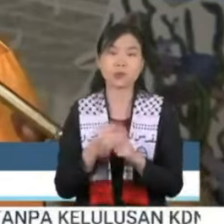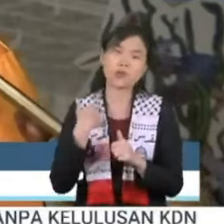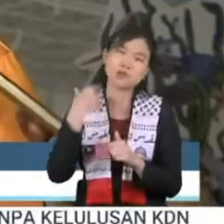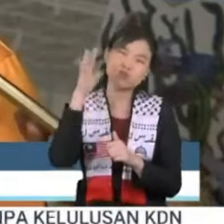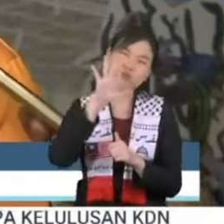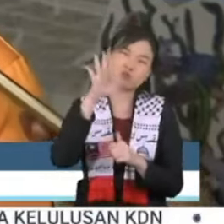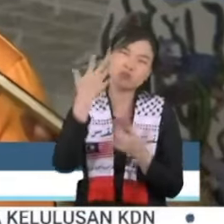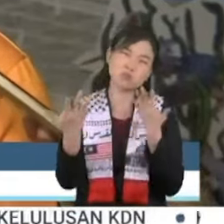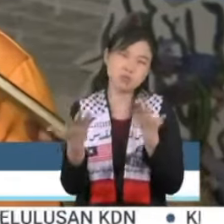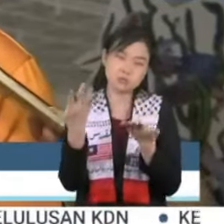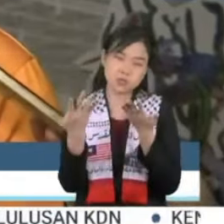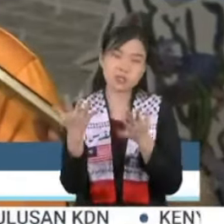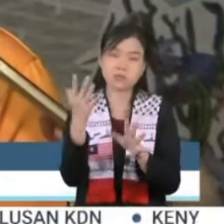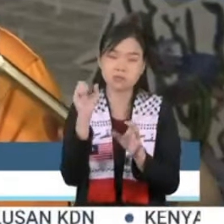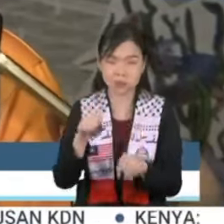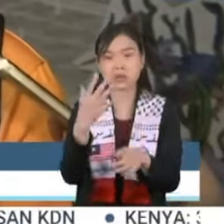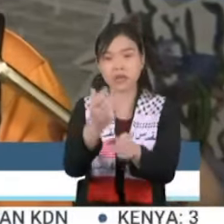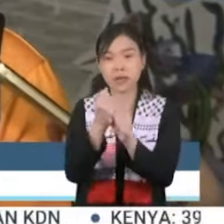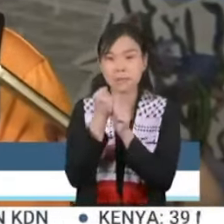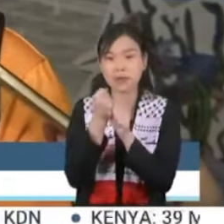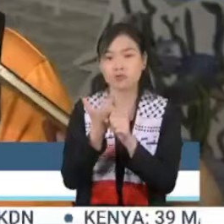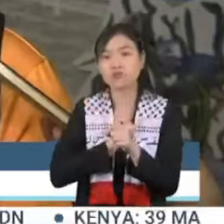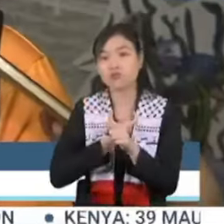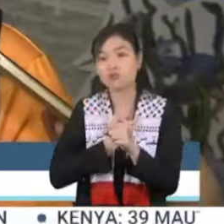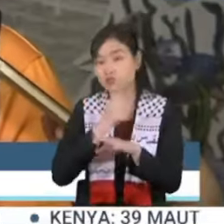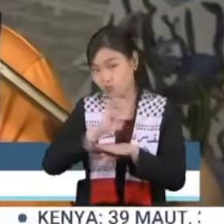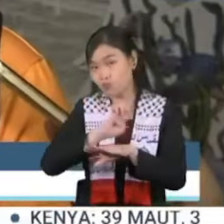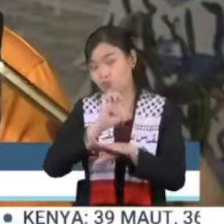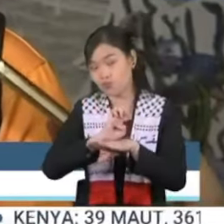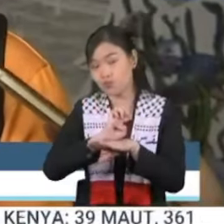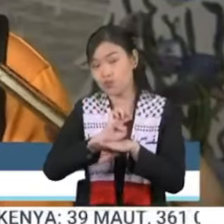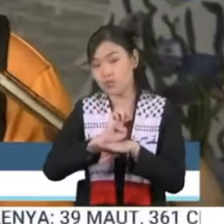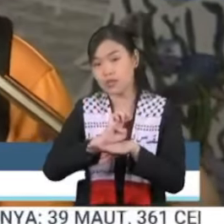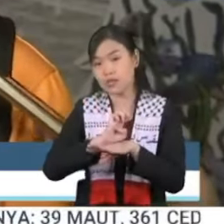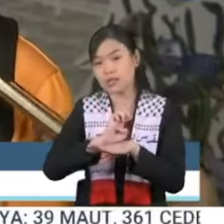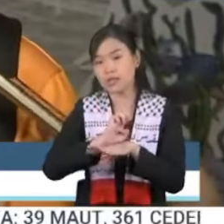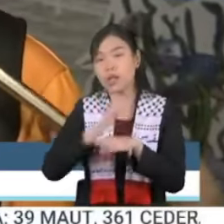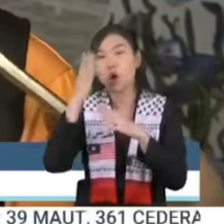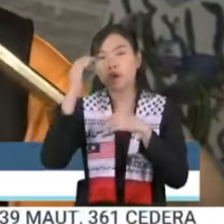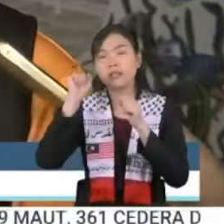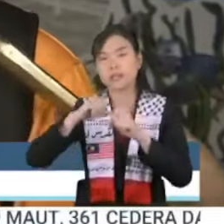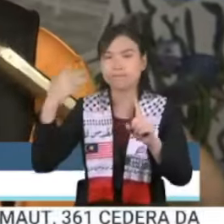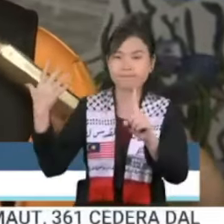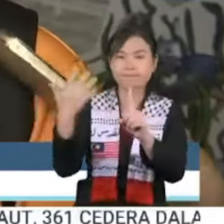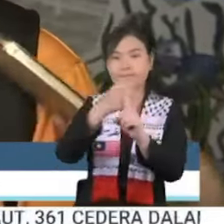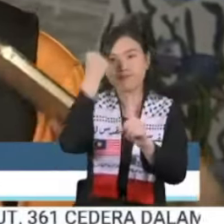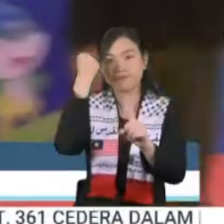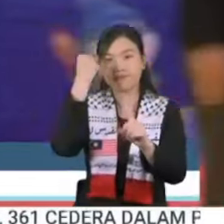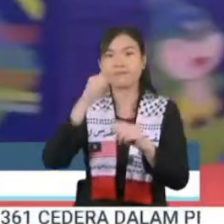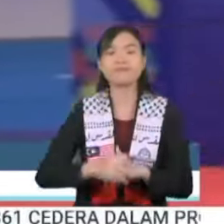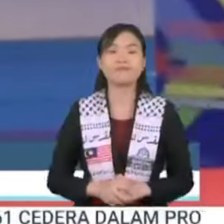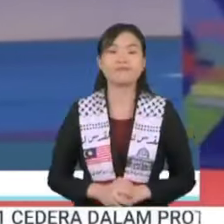anggarkan kita akan dapat dapat pingat emas di situ dan kita akan mencapai sasaran yang kita tetapkanlah.